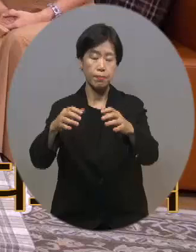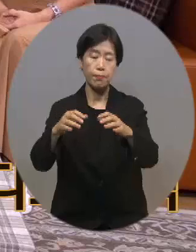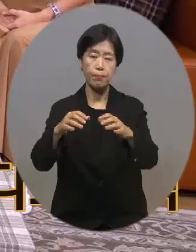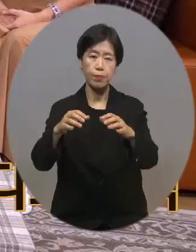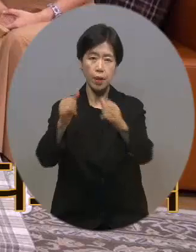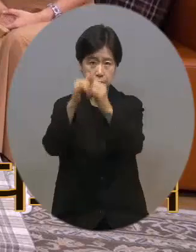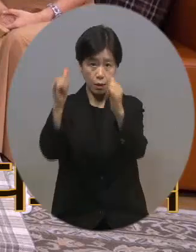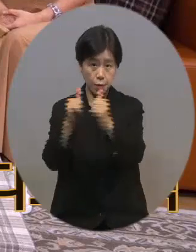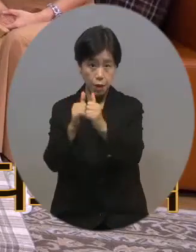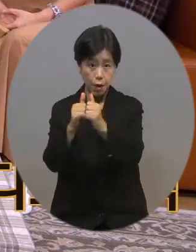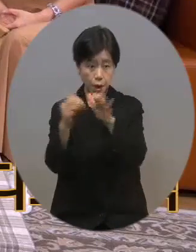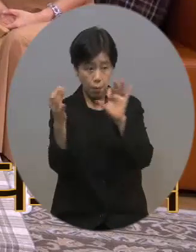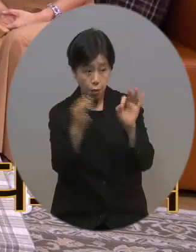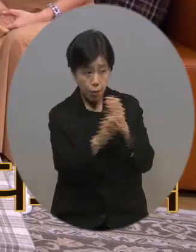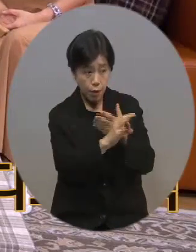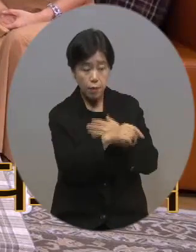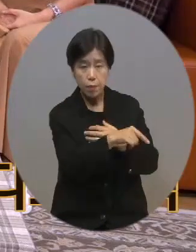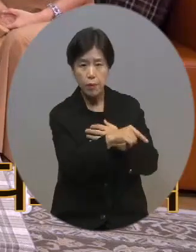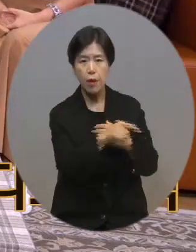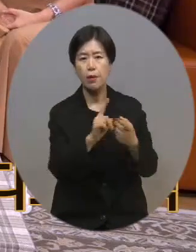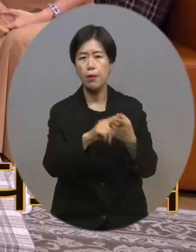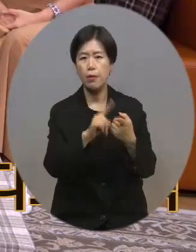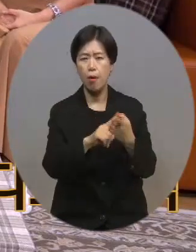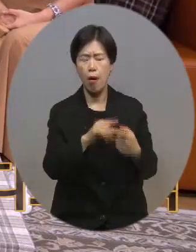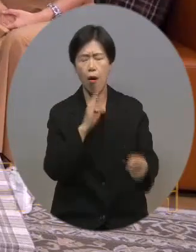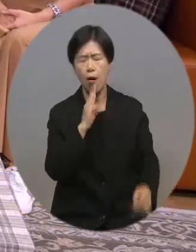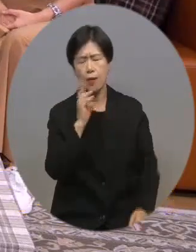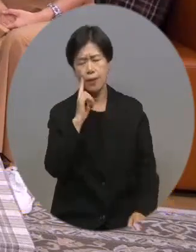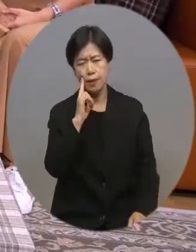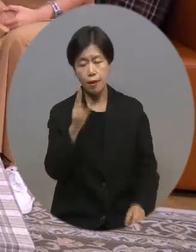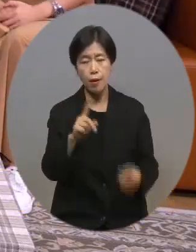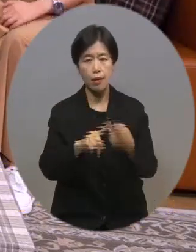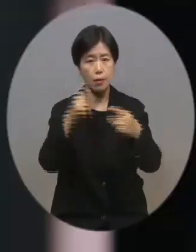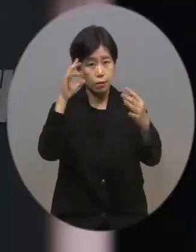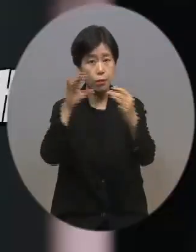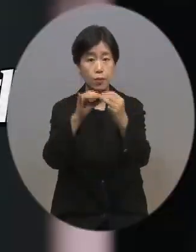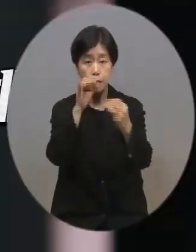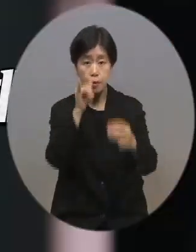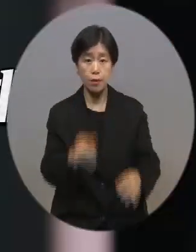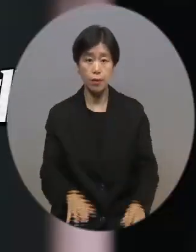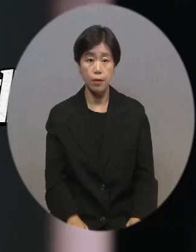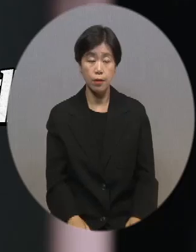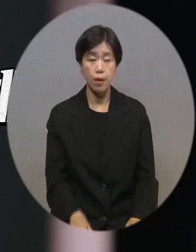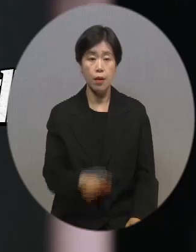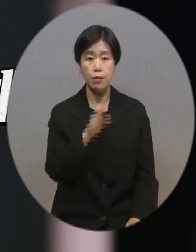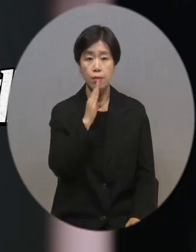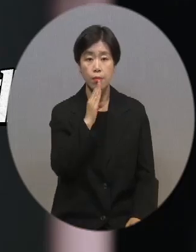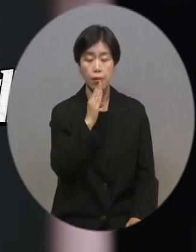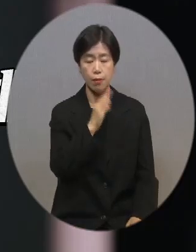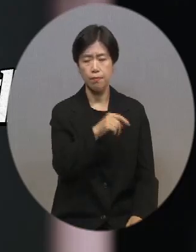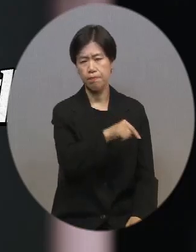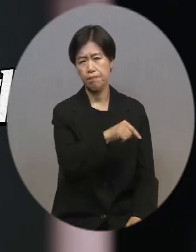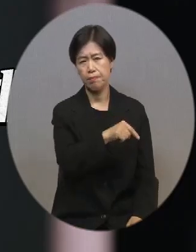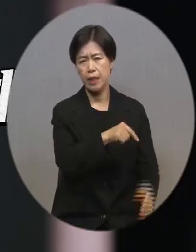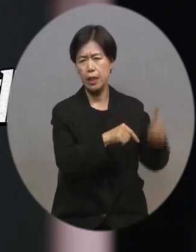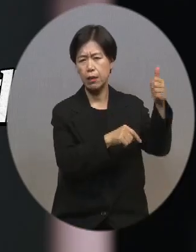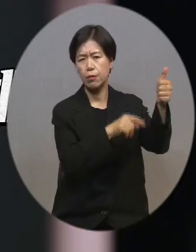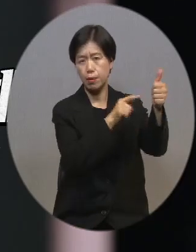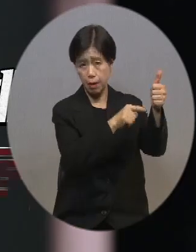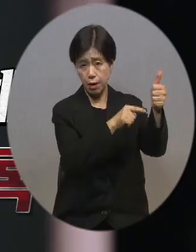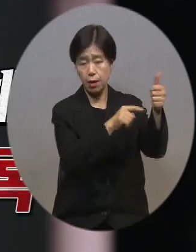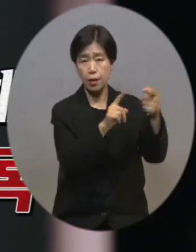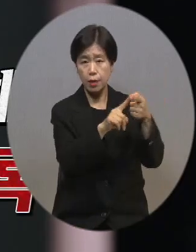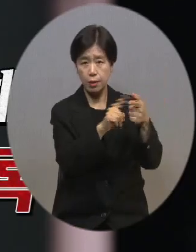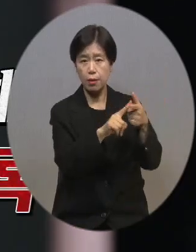이제 어디나 가도 북한 인권 이슈가 심각하다는 걸 알고 있어요. 최고 지도자를 책임을 묻기 위해서